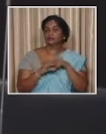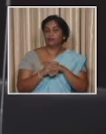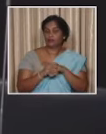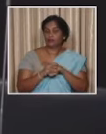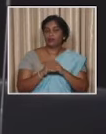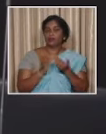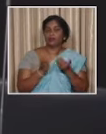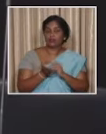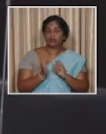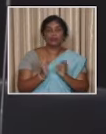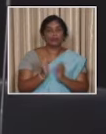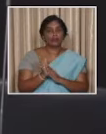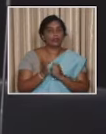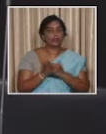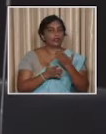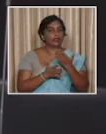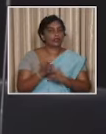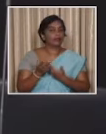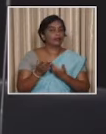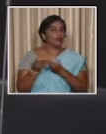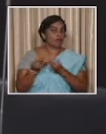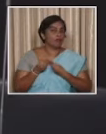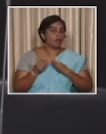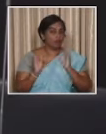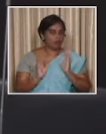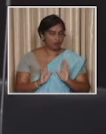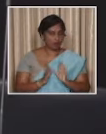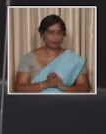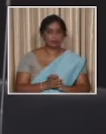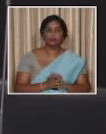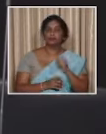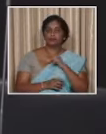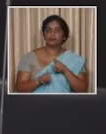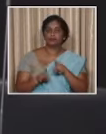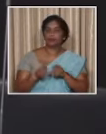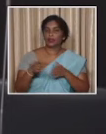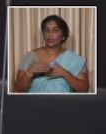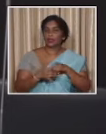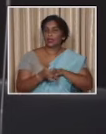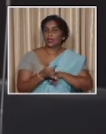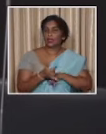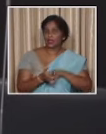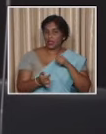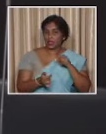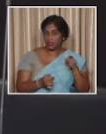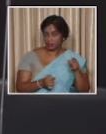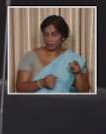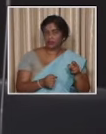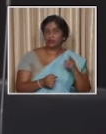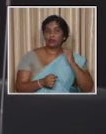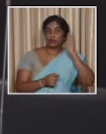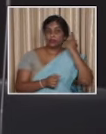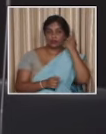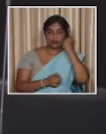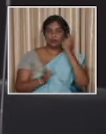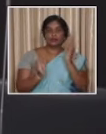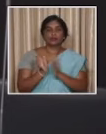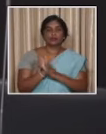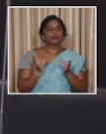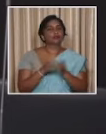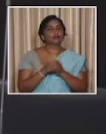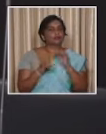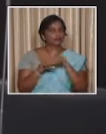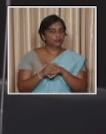තව කමිටුවක වාර්තාවක් ලබා ගත යුතුයි කියලා. ඒ අනුව කැබිනට් ලේකම්තුමා විසින් විශේෂඥ කමිටුවක් පත් කරලා